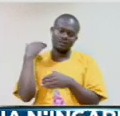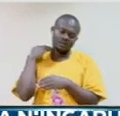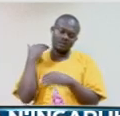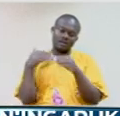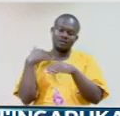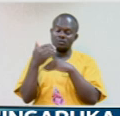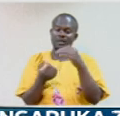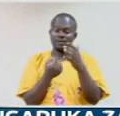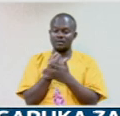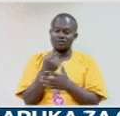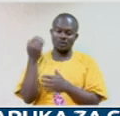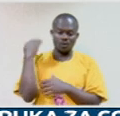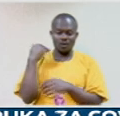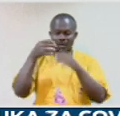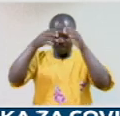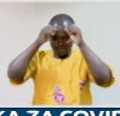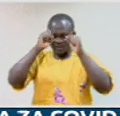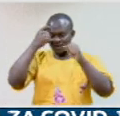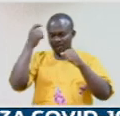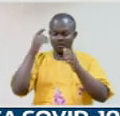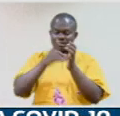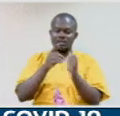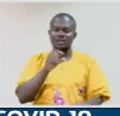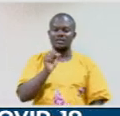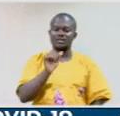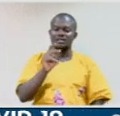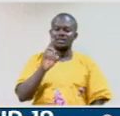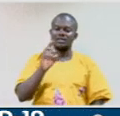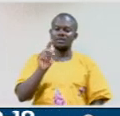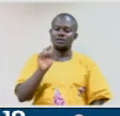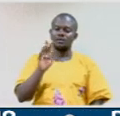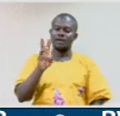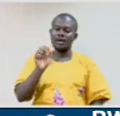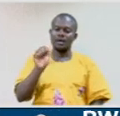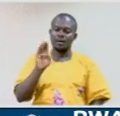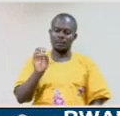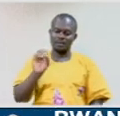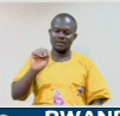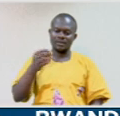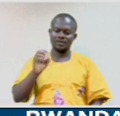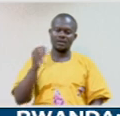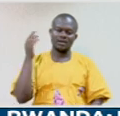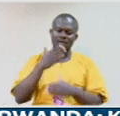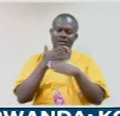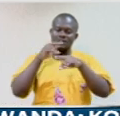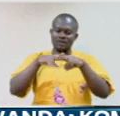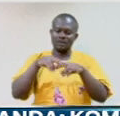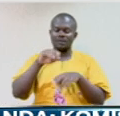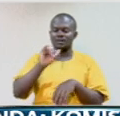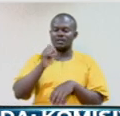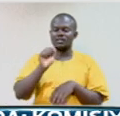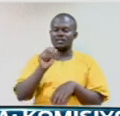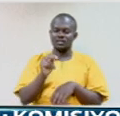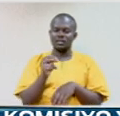bituma uwari perezida wa Repubulika Dr Sindikubwabo Theodore na minisitiri w'intebe Jean Kambanda